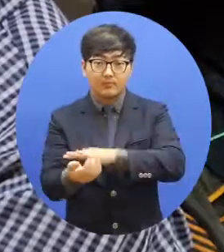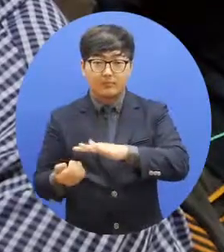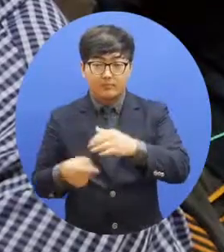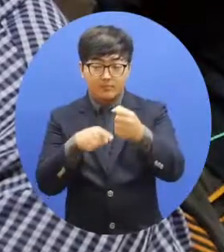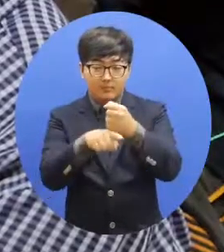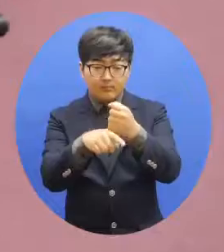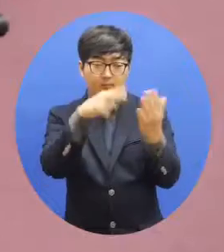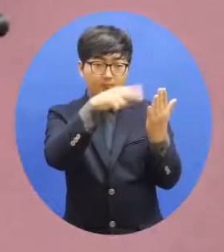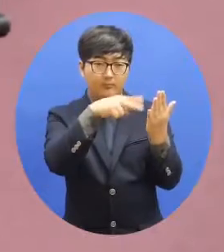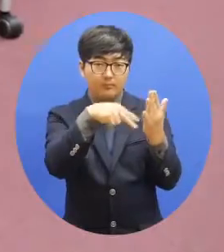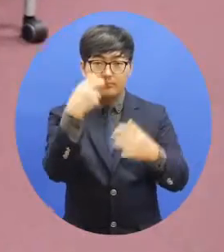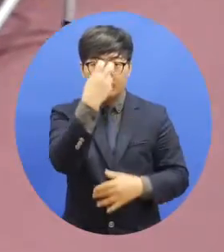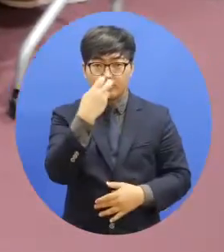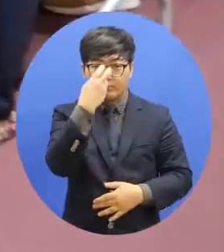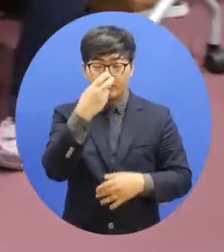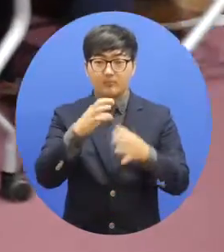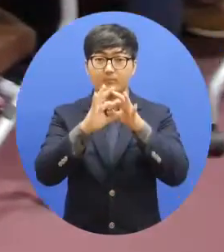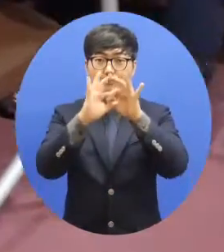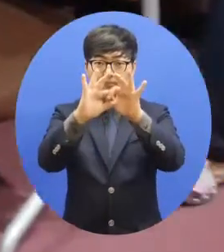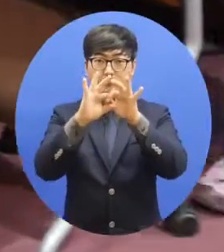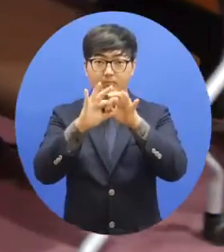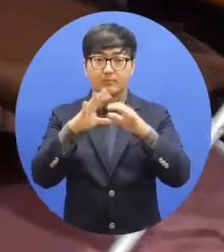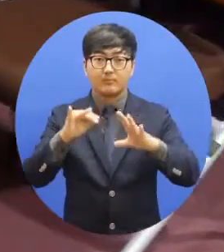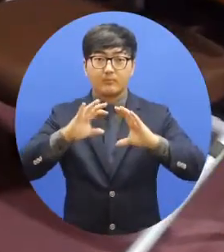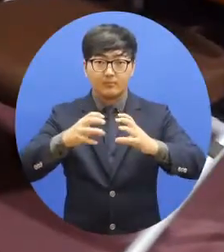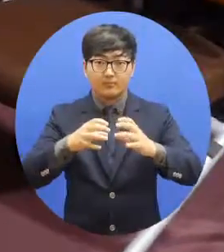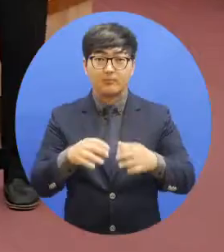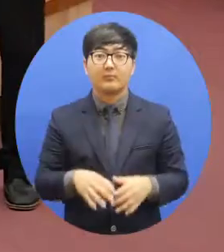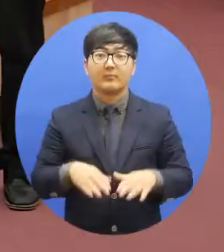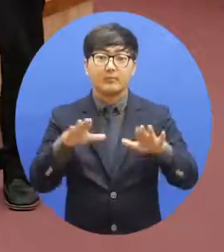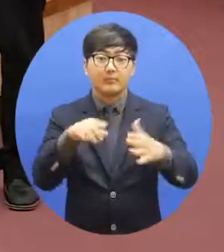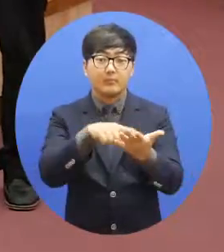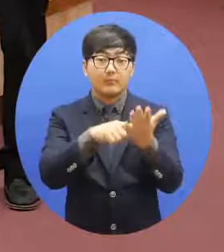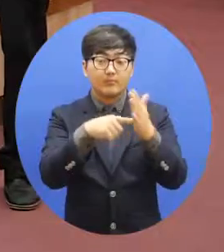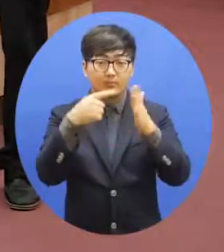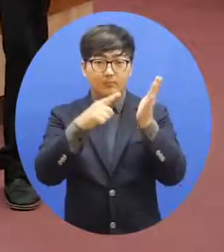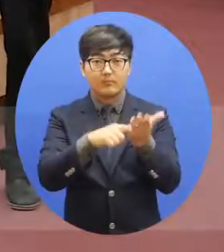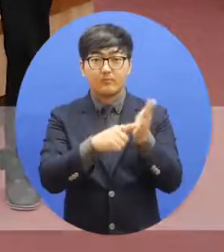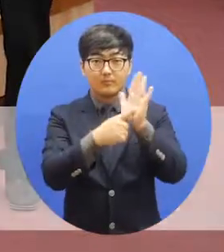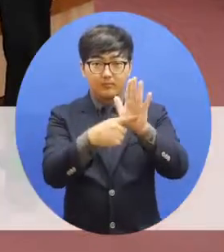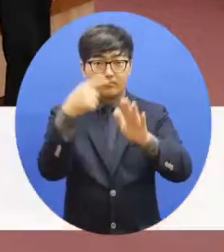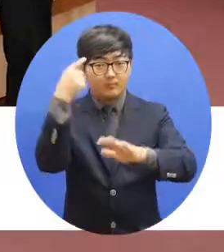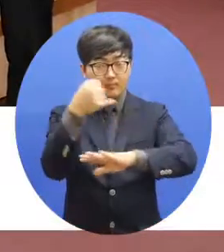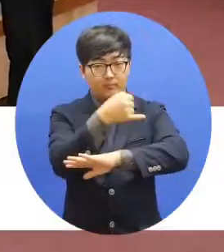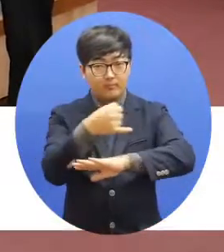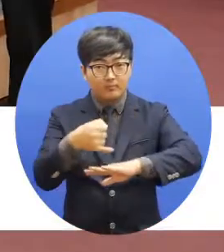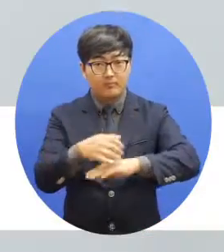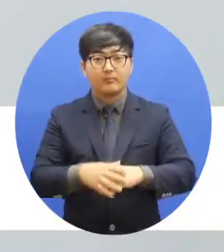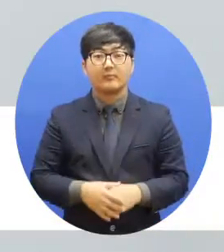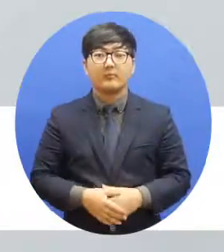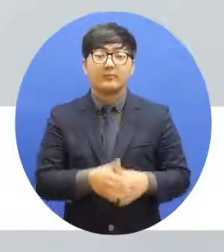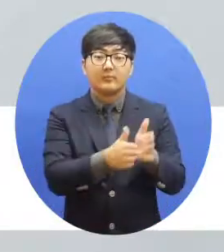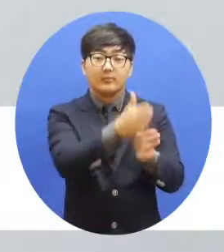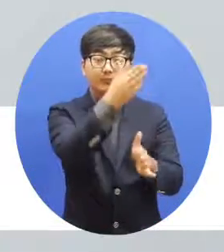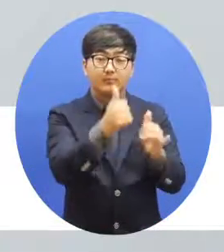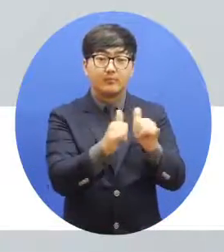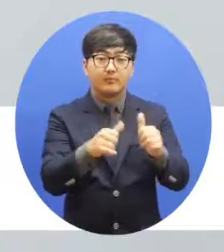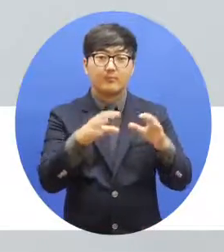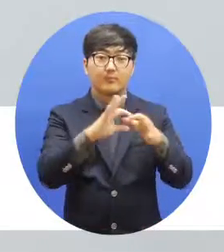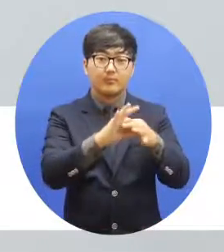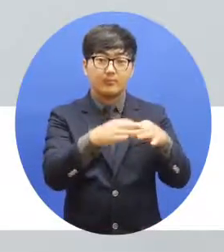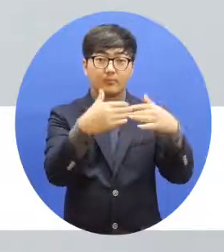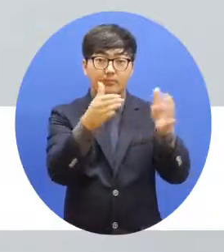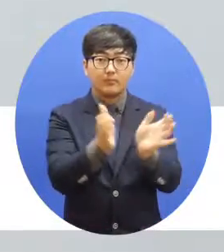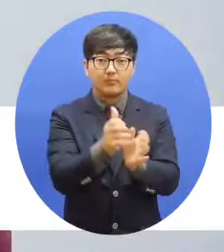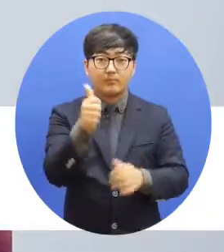저술 등의 검토를 통해 백제 혼과 현대적 세련미가 어우러진 잘해 복식이 시민들과 유관 단체장 에게